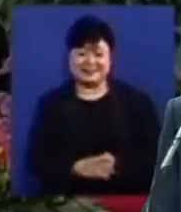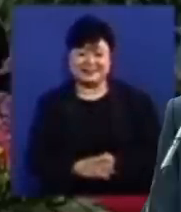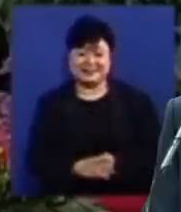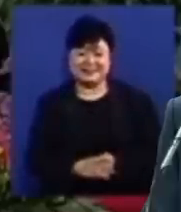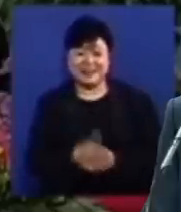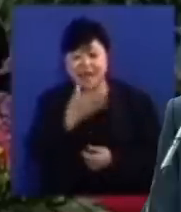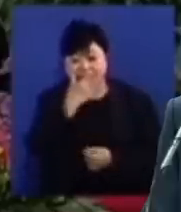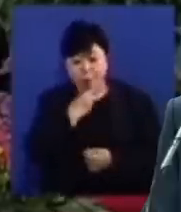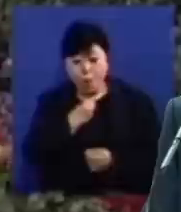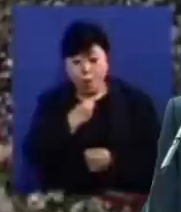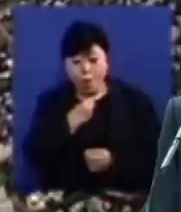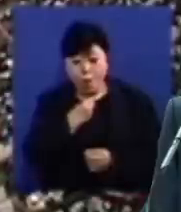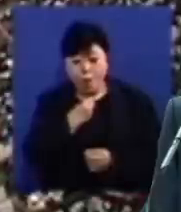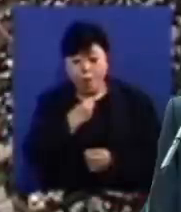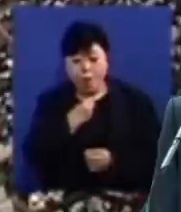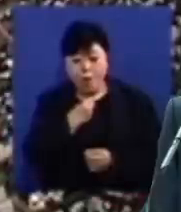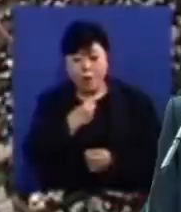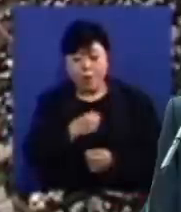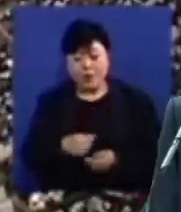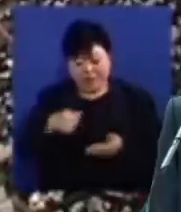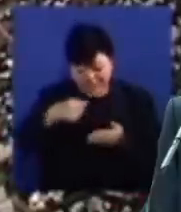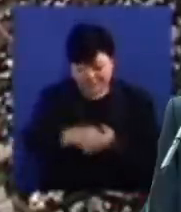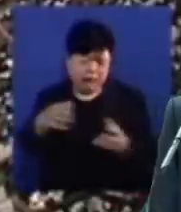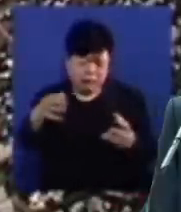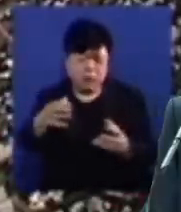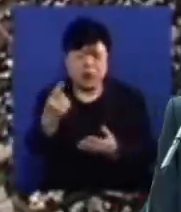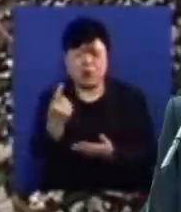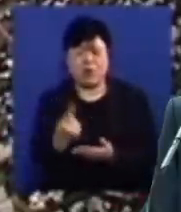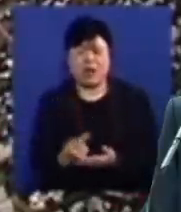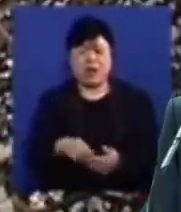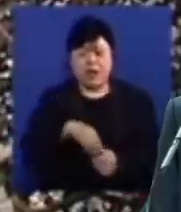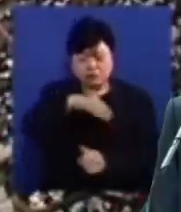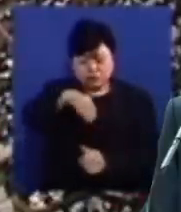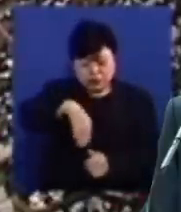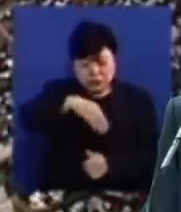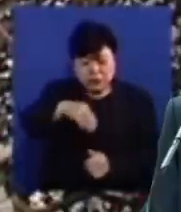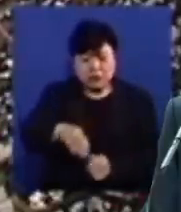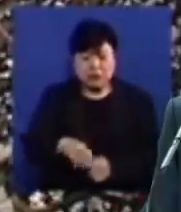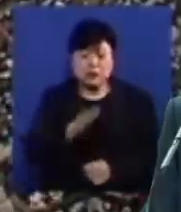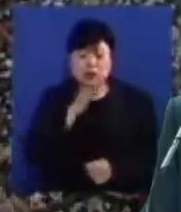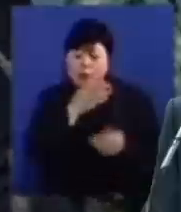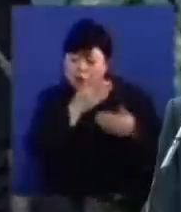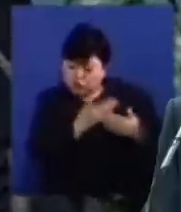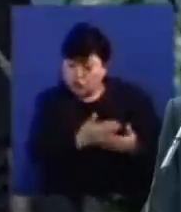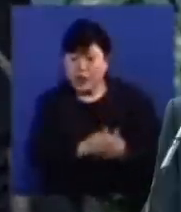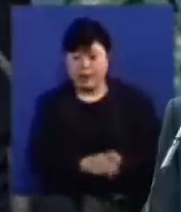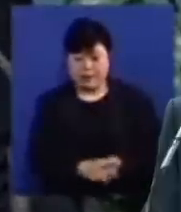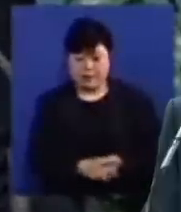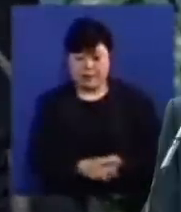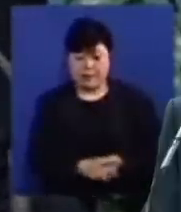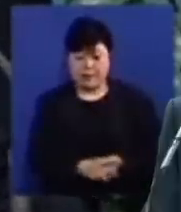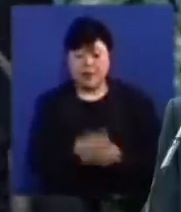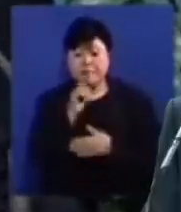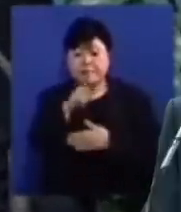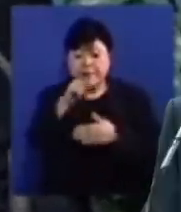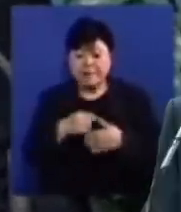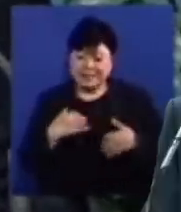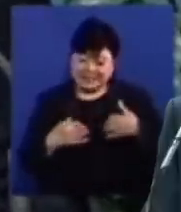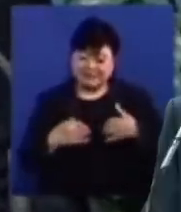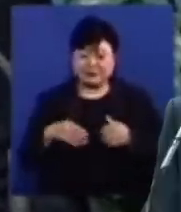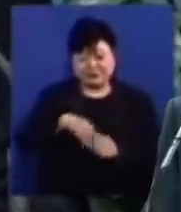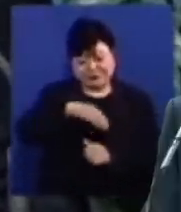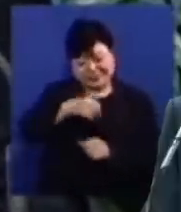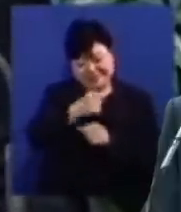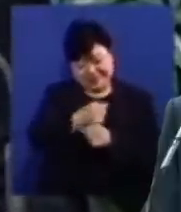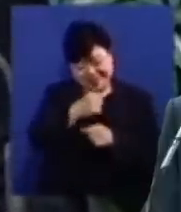그런데 행복은 우리의 선택에 달려있는 것입니다. 분위기라는 것이 여러분 얼마나 중요한지 압니까? 마음에 기쁨의